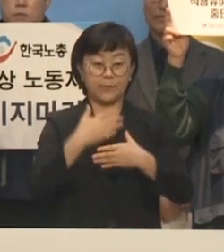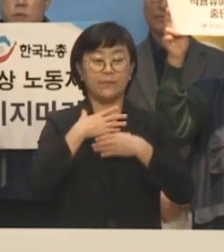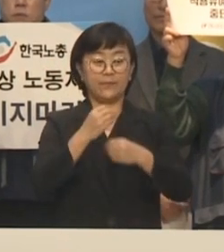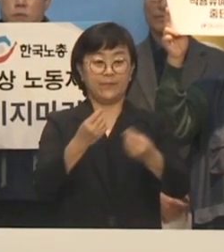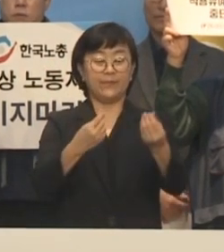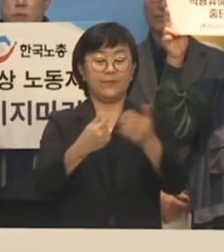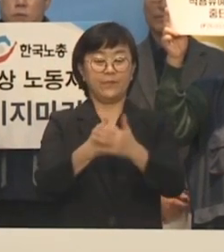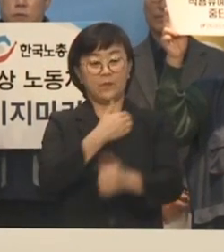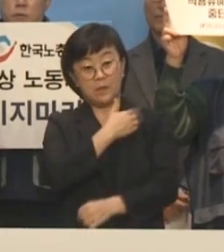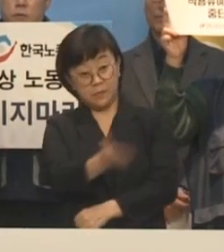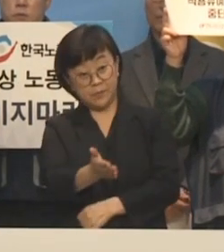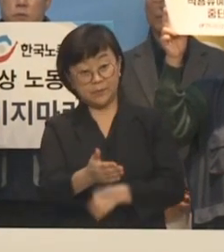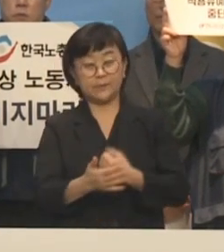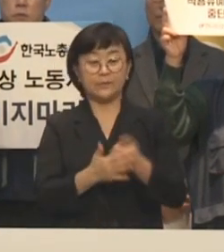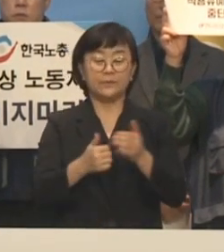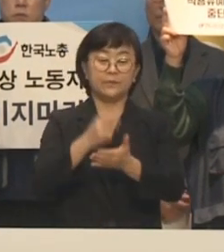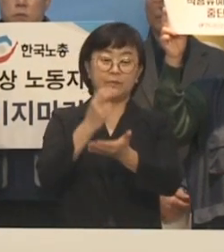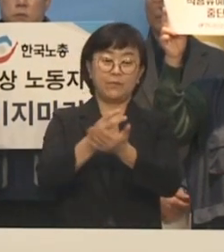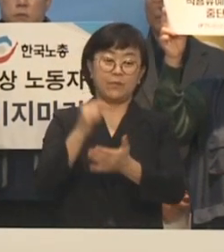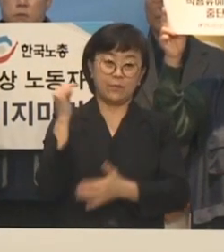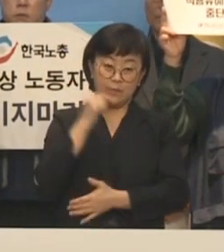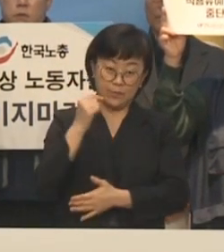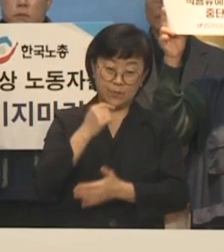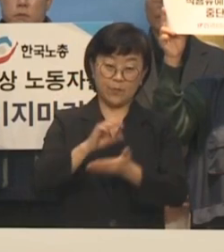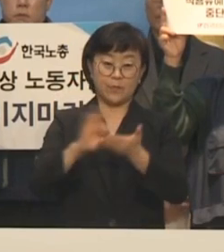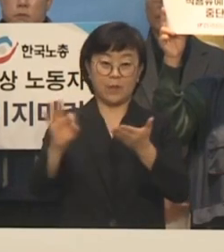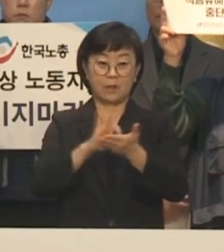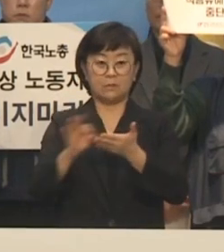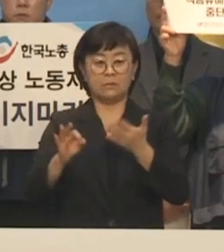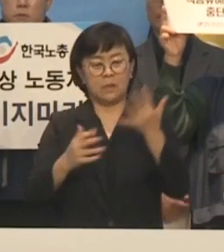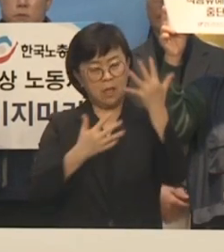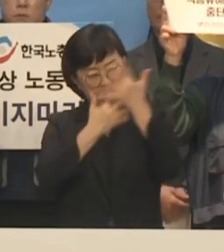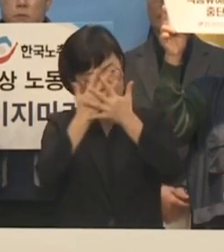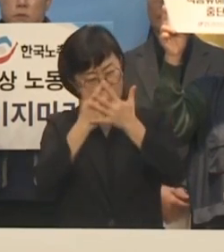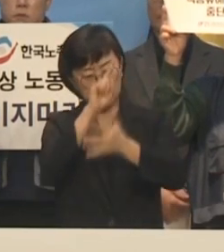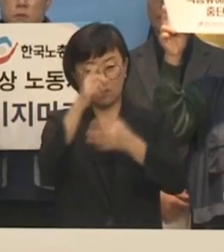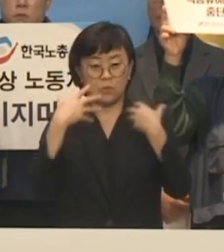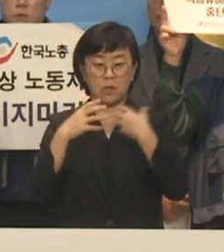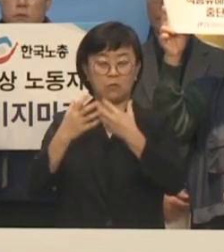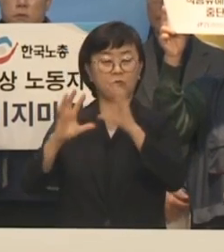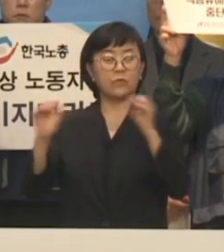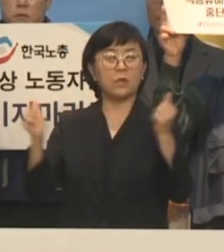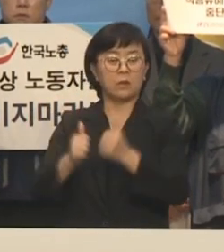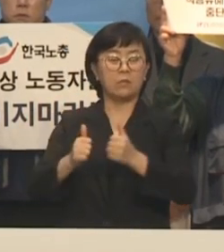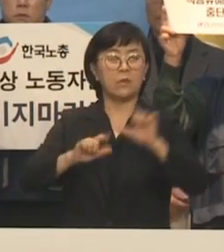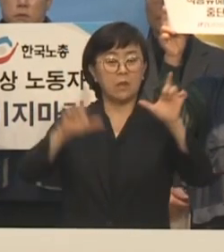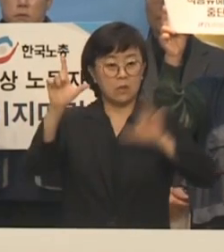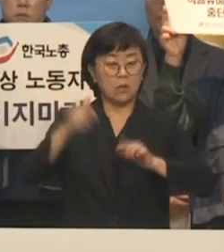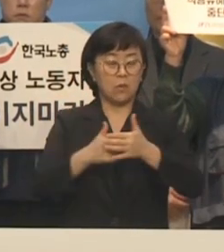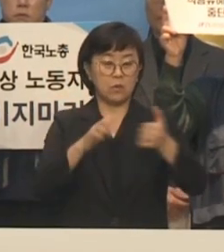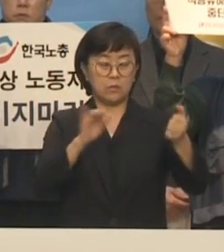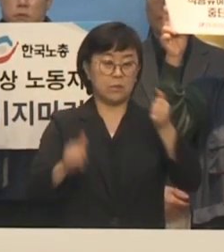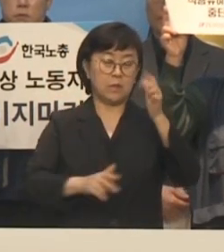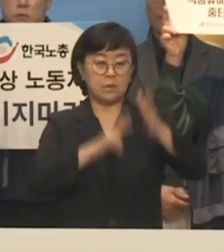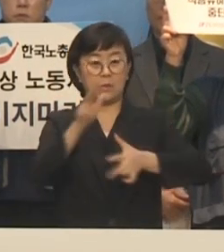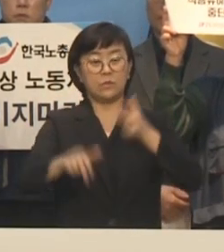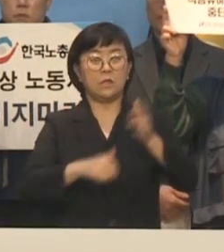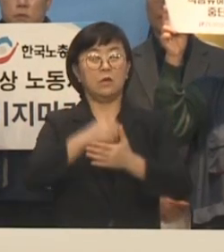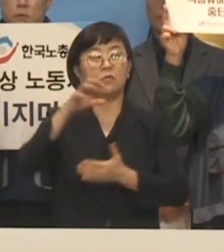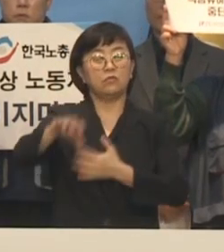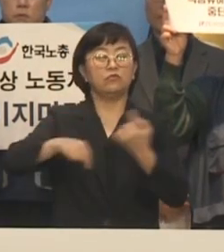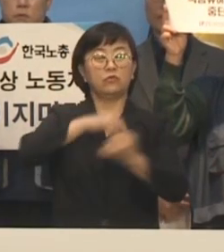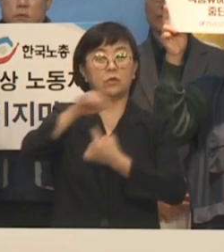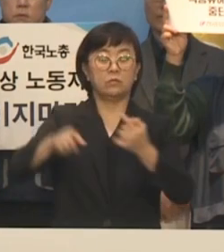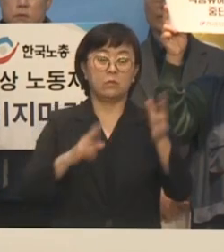안전을 등한시하고 법의 엄격한 적용에 미온적인 정부와 국회의 태도가 50인 미만 사업장을 운영하는